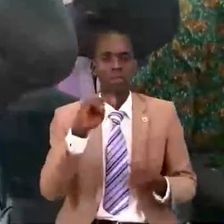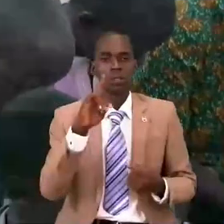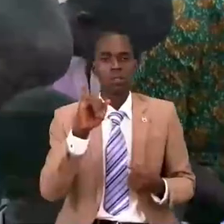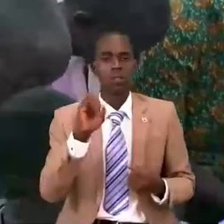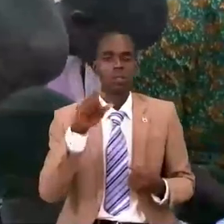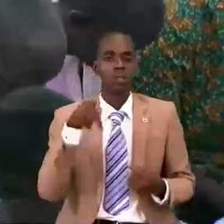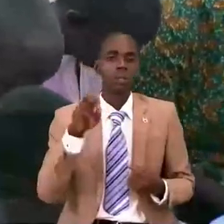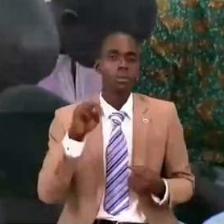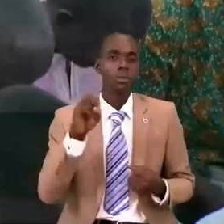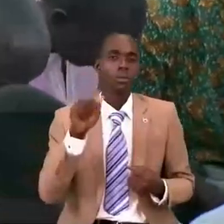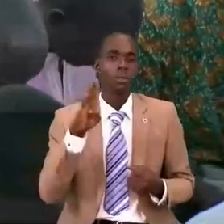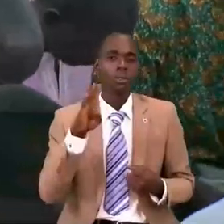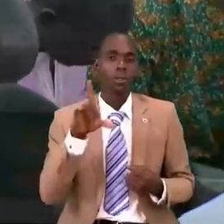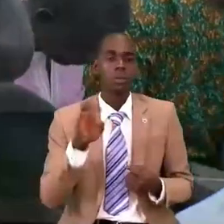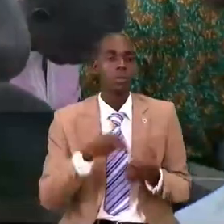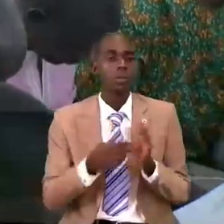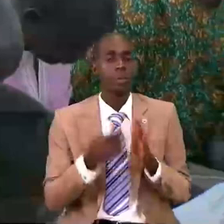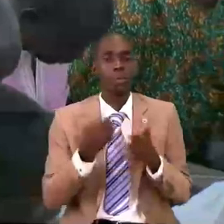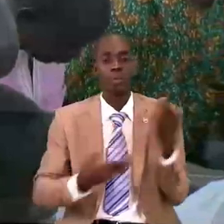son message durable.